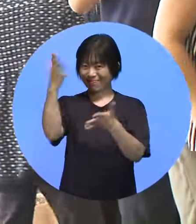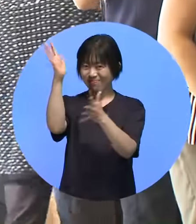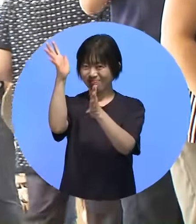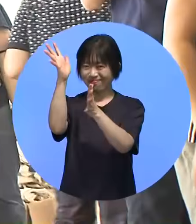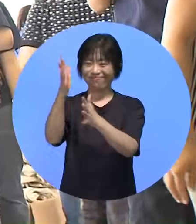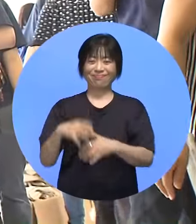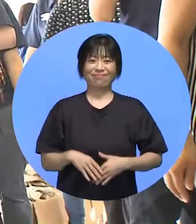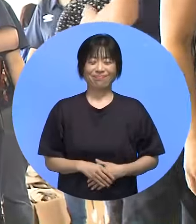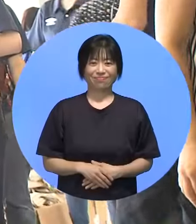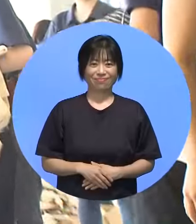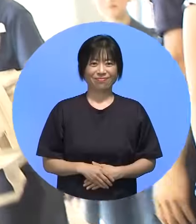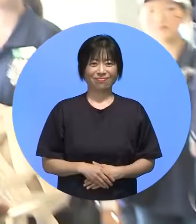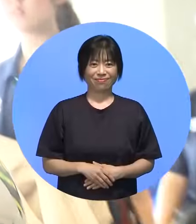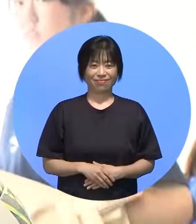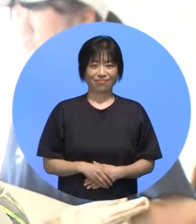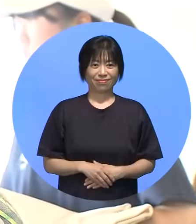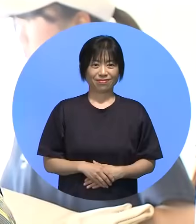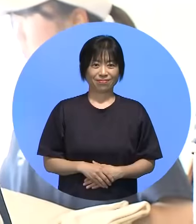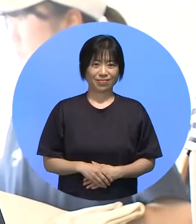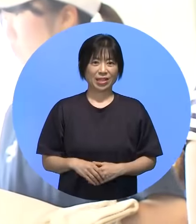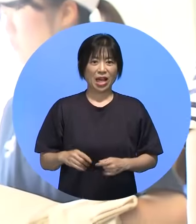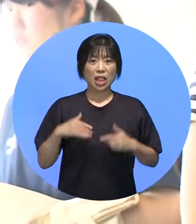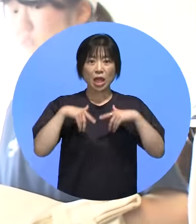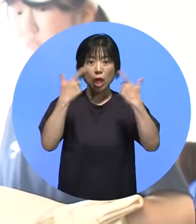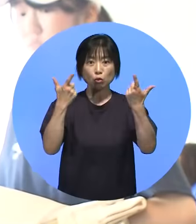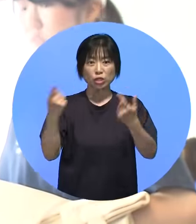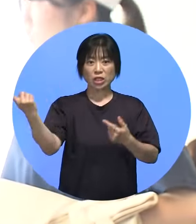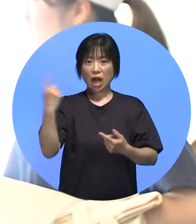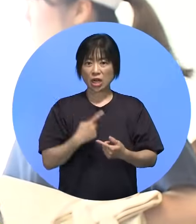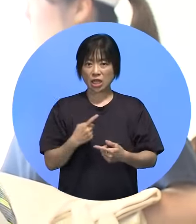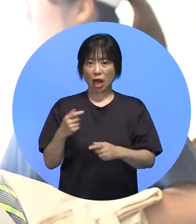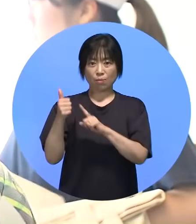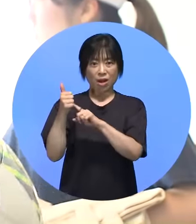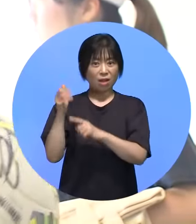高槻市から来た笹木晴とクンでした